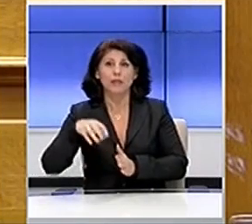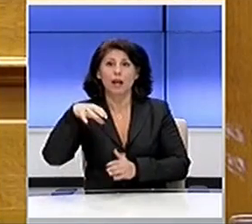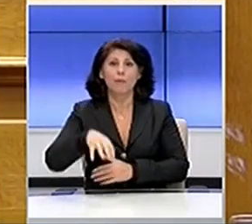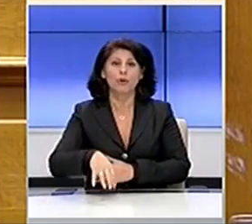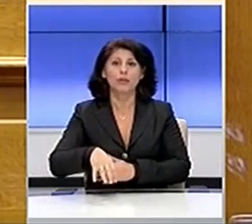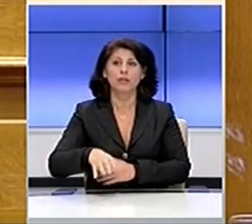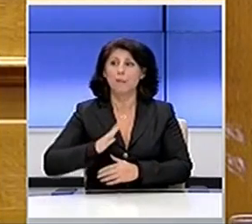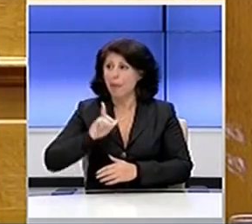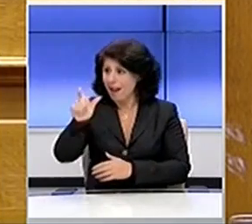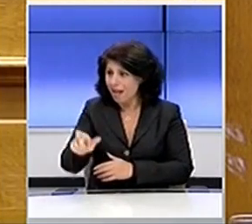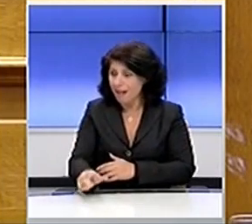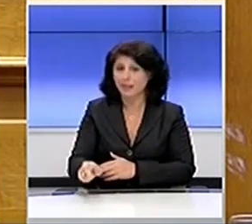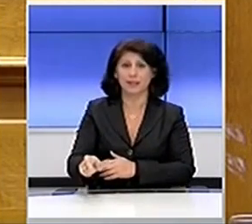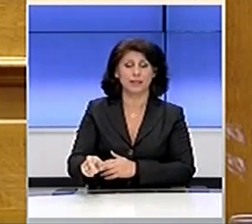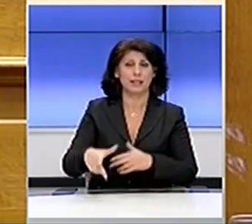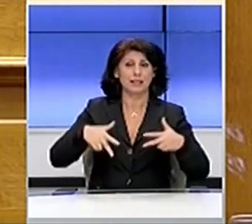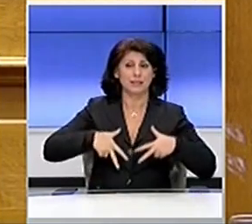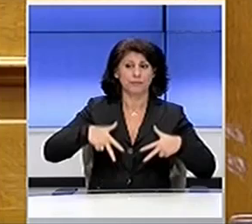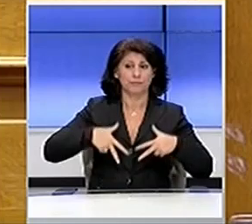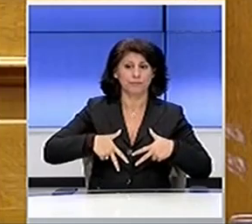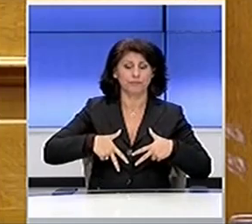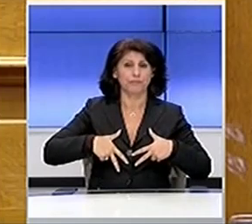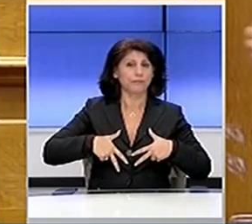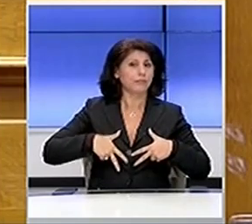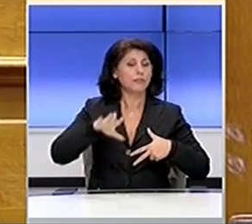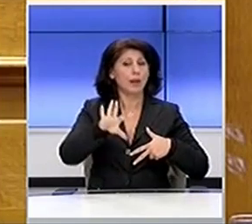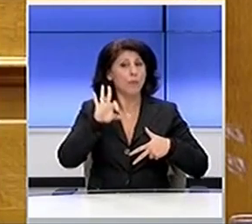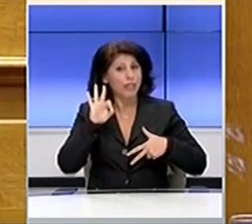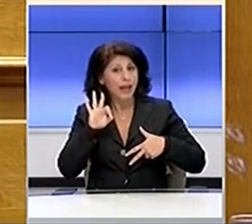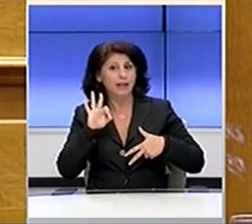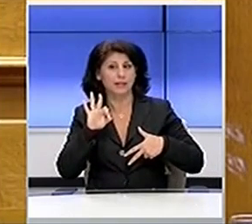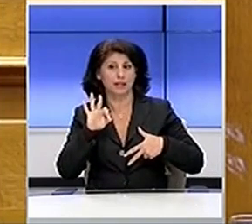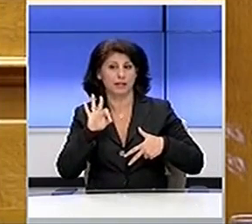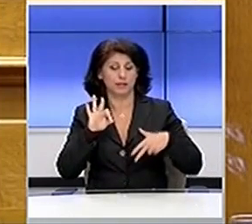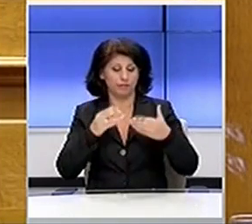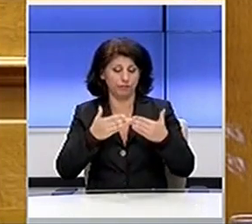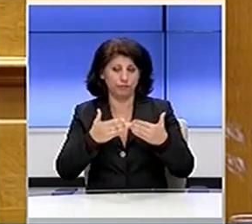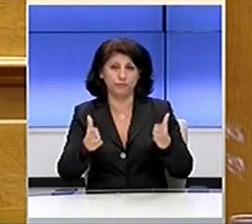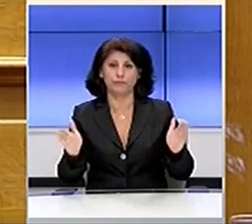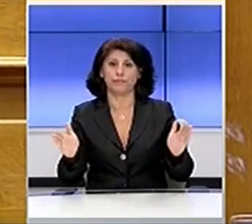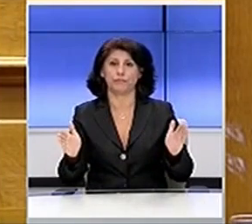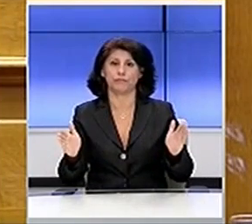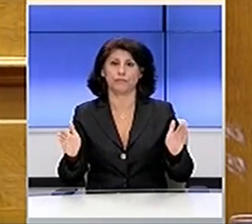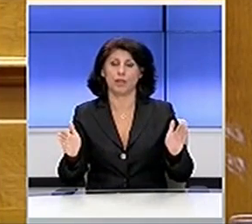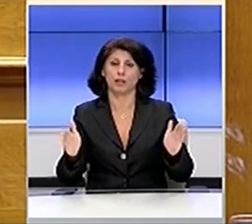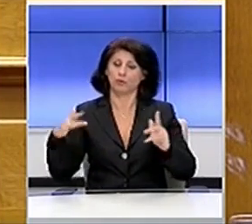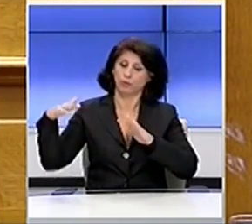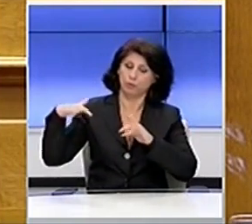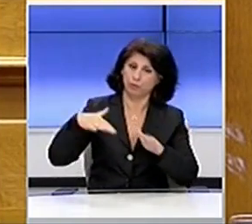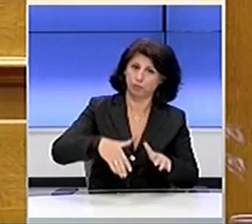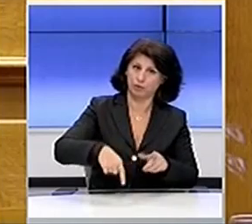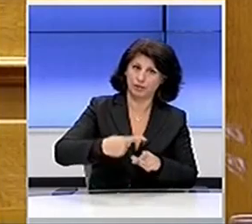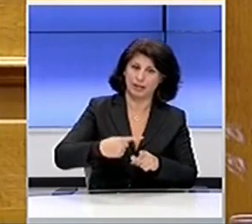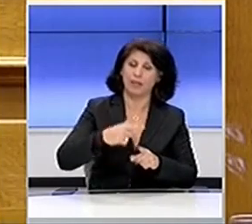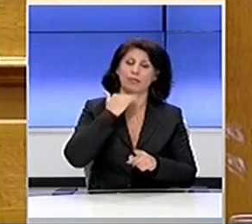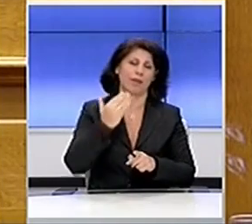στους πελάτες μας, στις χώρες οι οποίες επέλεξαν να ανοίξουν και να στείλουν επισκέπτες, αλλά δεν μπορούσαν